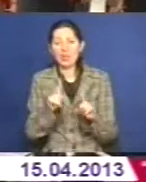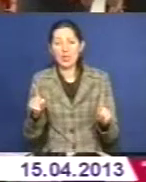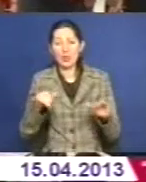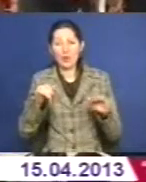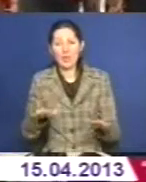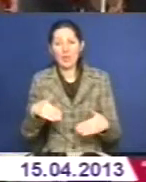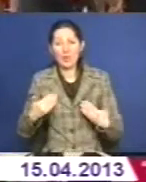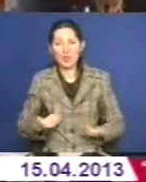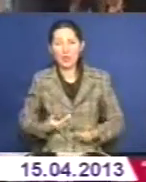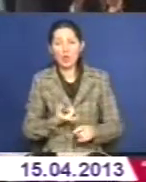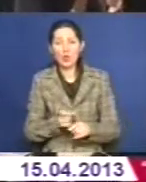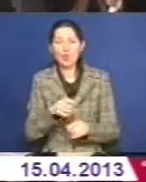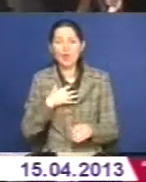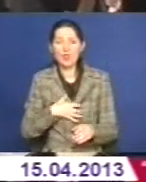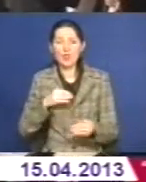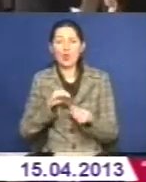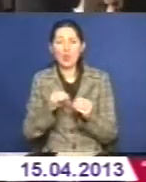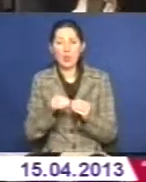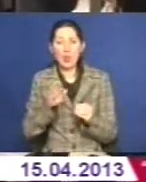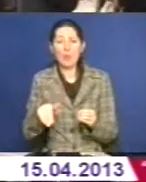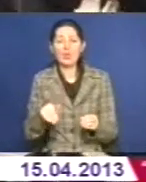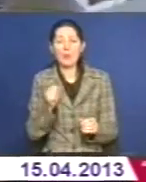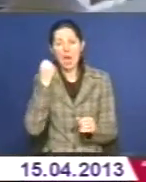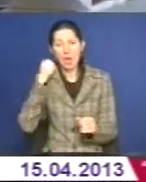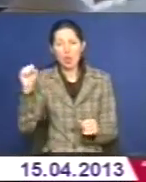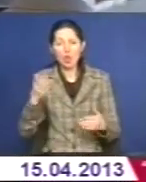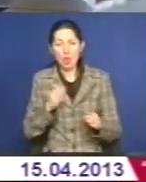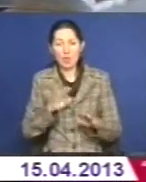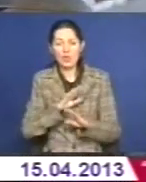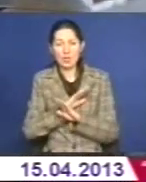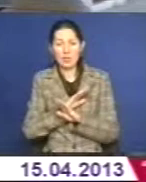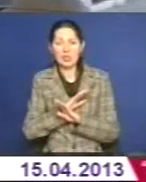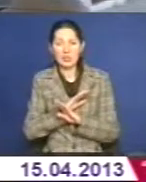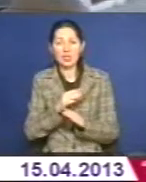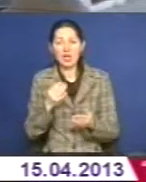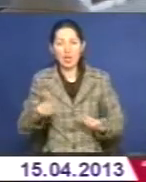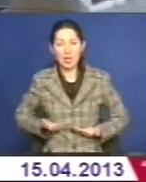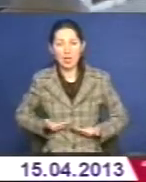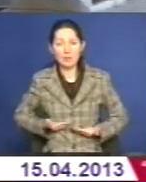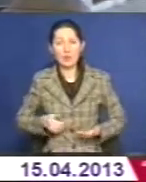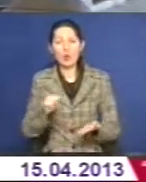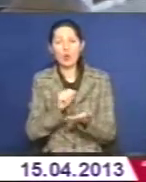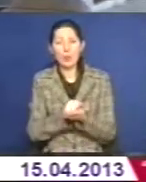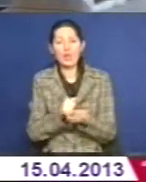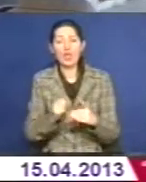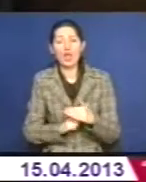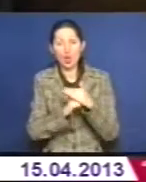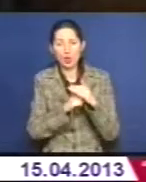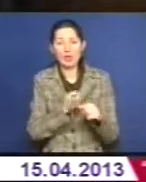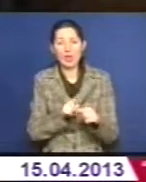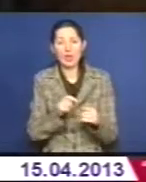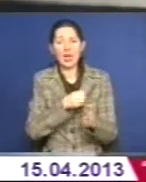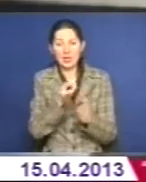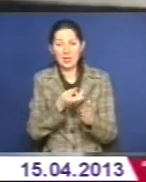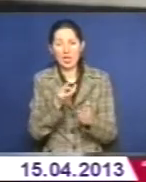важливу проблему, пізніше фактично героїчно закінчила це життя. Документи, на основі яких знято стрічку, ілюструють весь